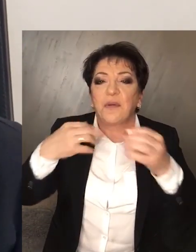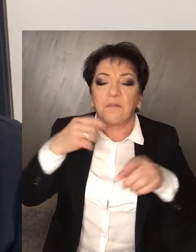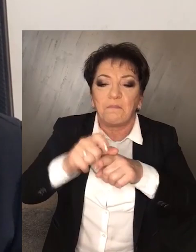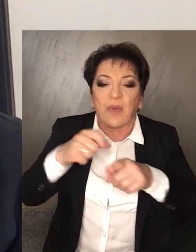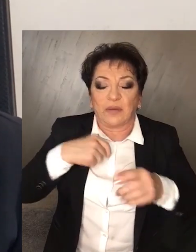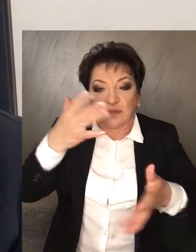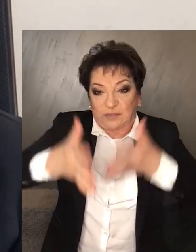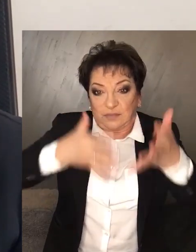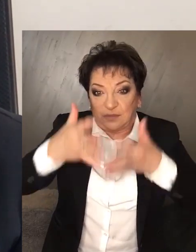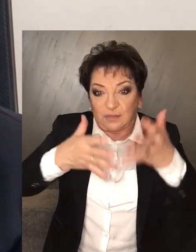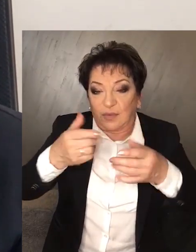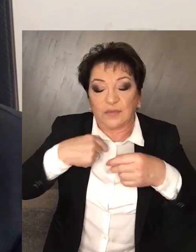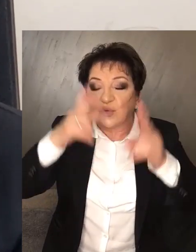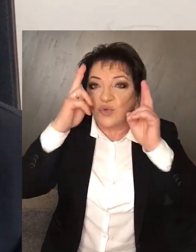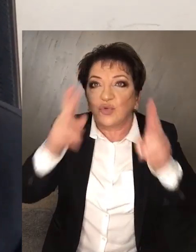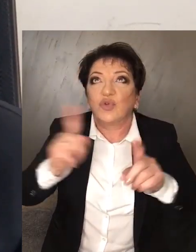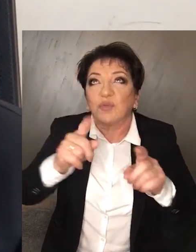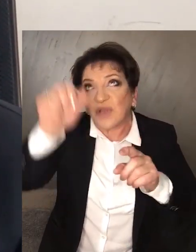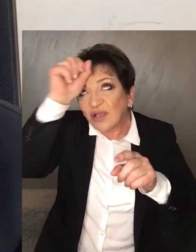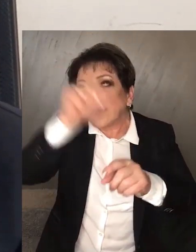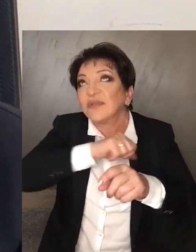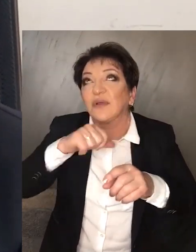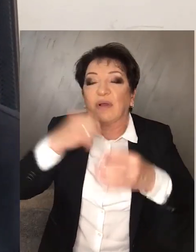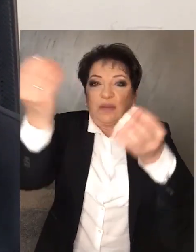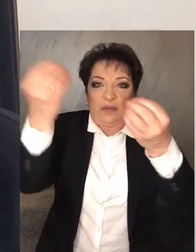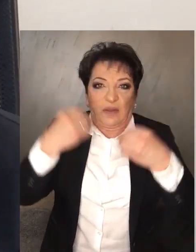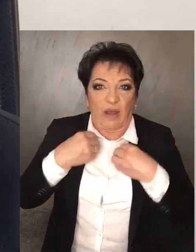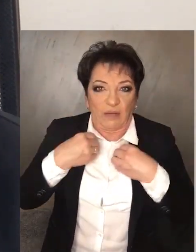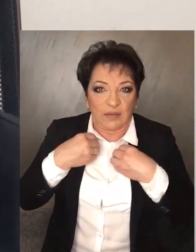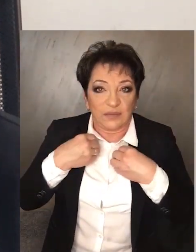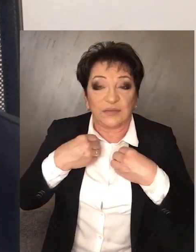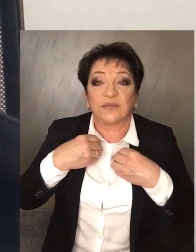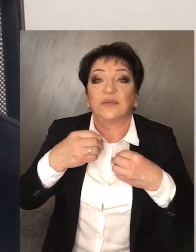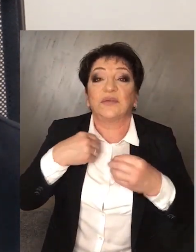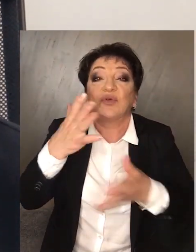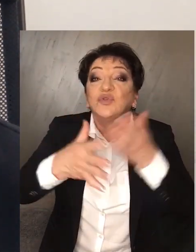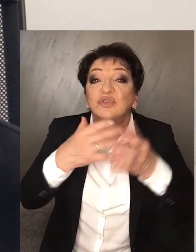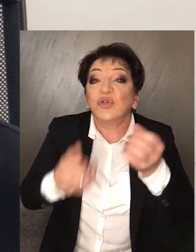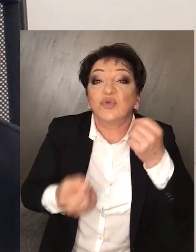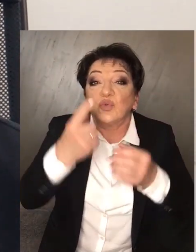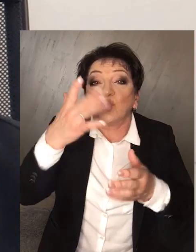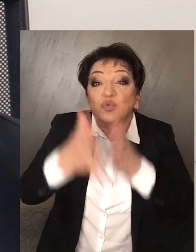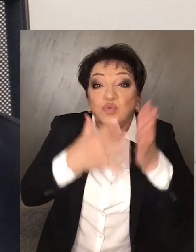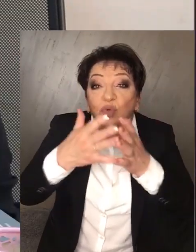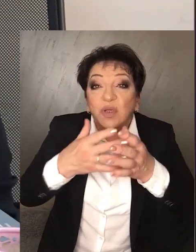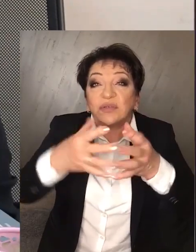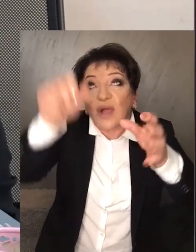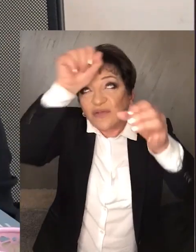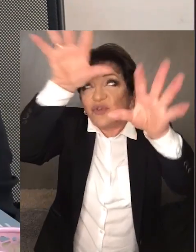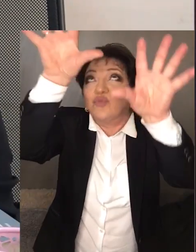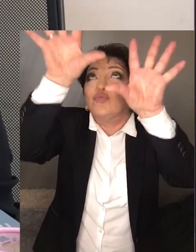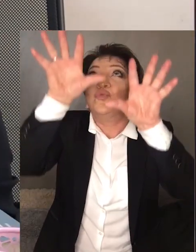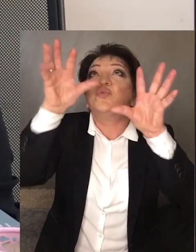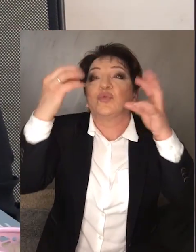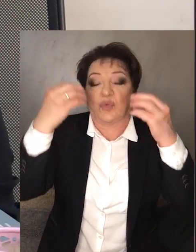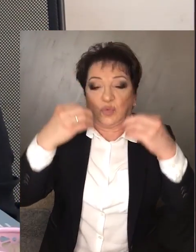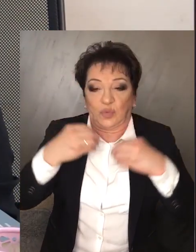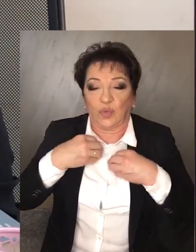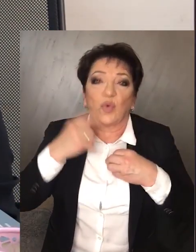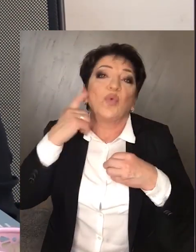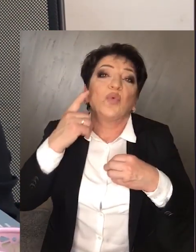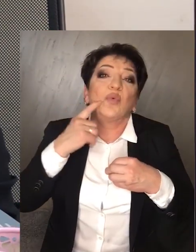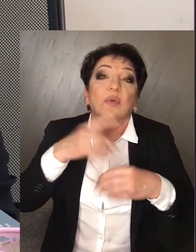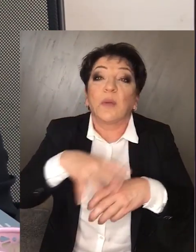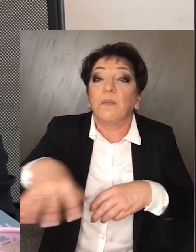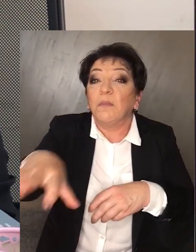նաև ստանում եմ վերևից։ Ես այդ պահին անում եմ բաներ, որ ես չգիտեմ, որ դրանք պիտի անեմ։ Ես այդ պահին իրենց